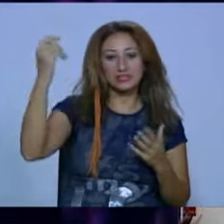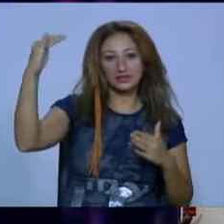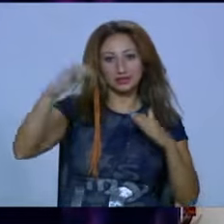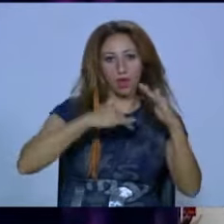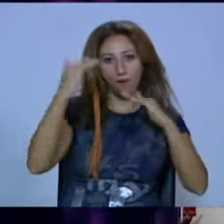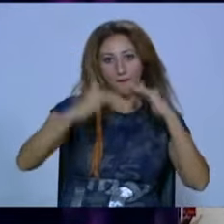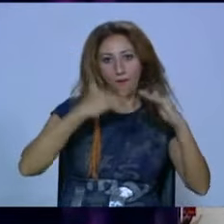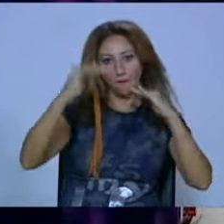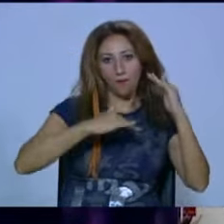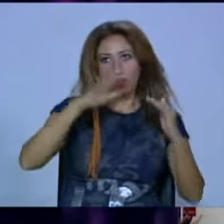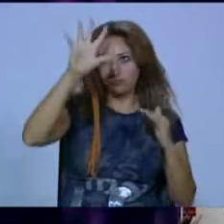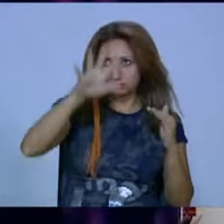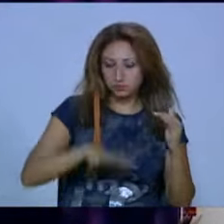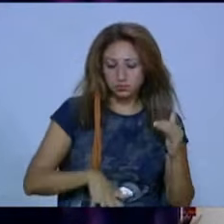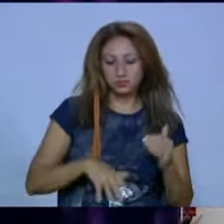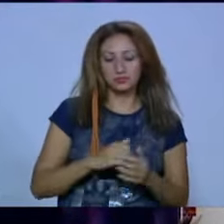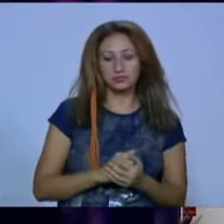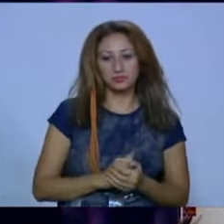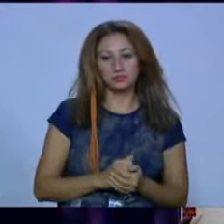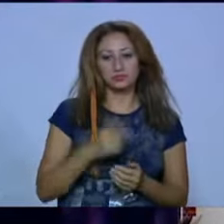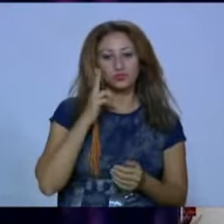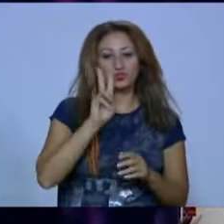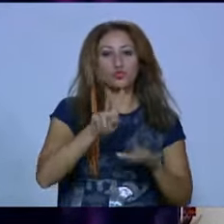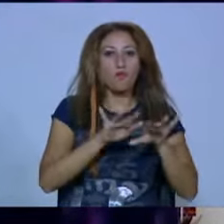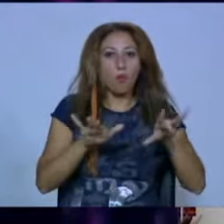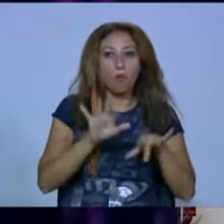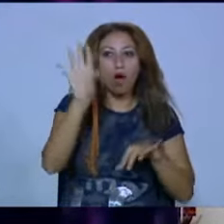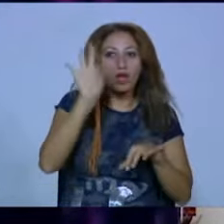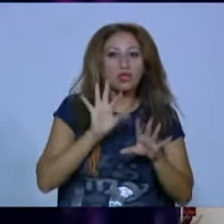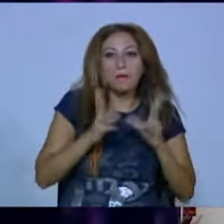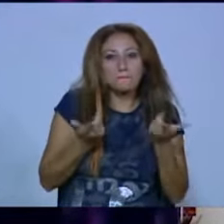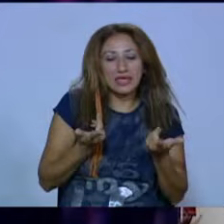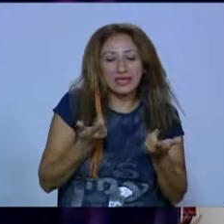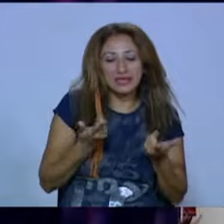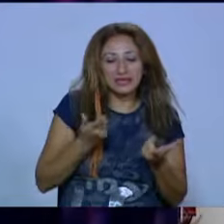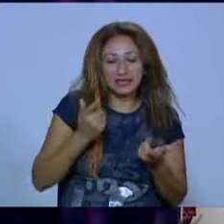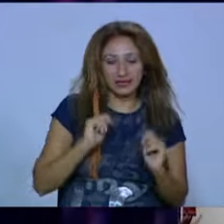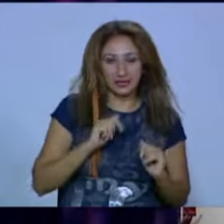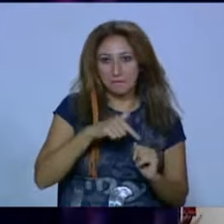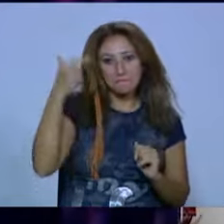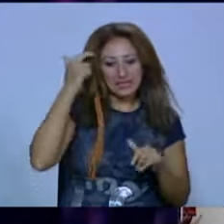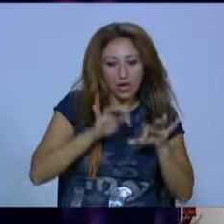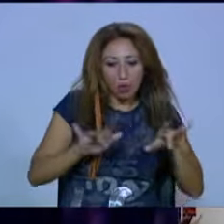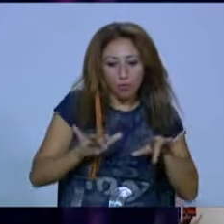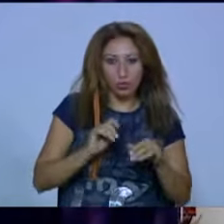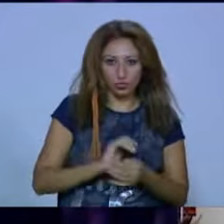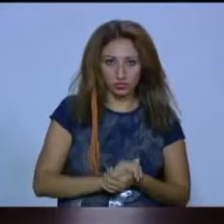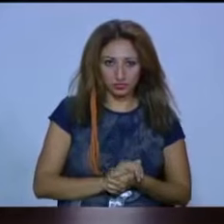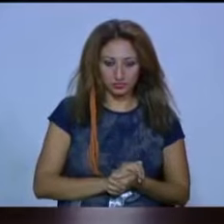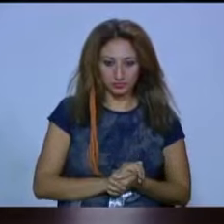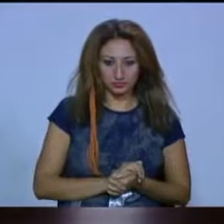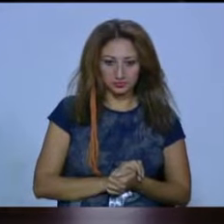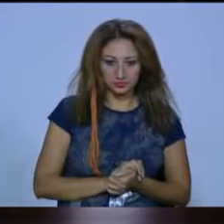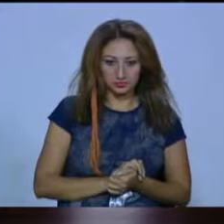اكتر، وده شيء بيسعدني. خلينا نشوف الكمبيوتر النهاردة هيختار رسالة مين عشان نتصل او نتصل بيها.